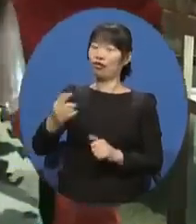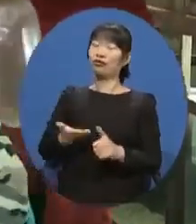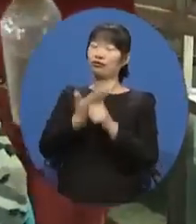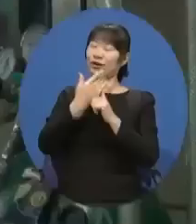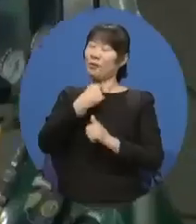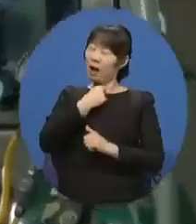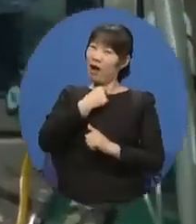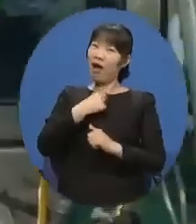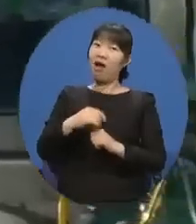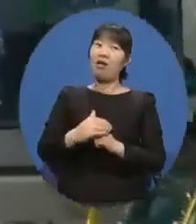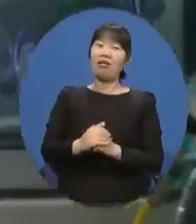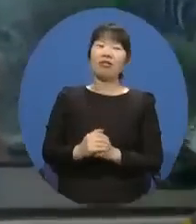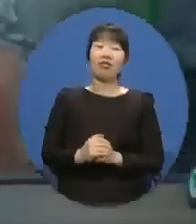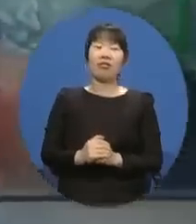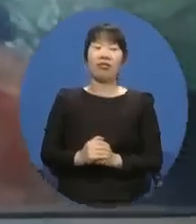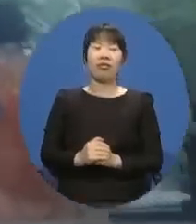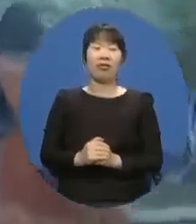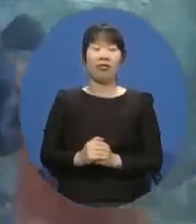키운다고?